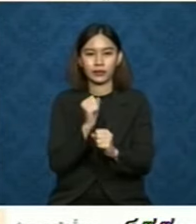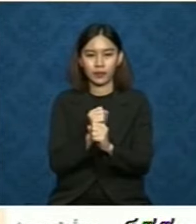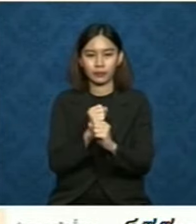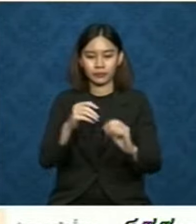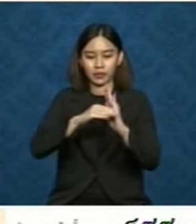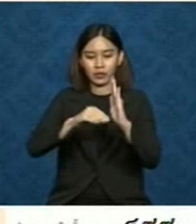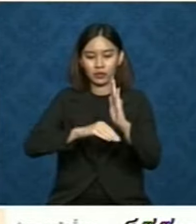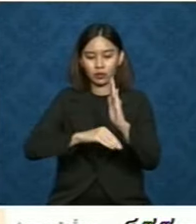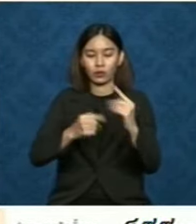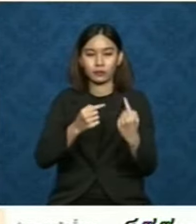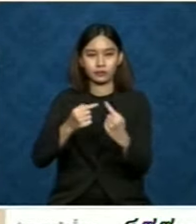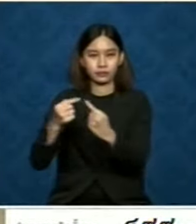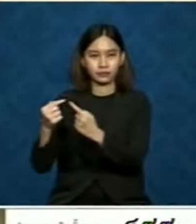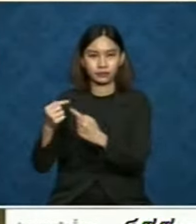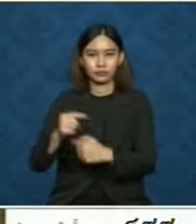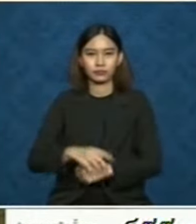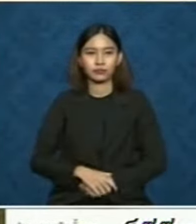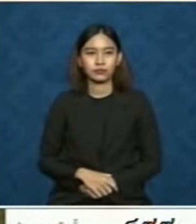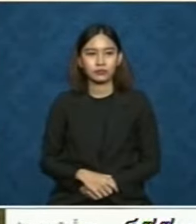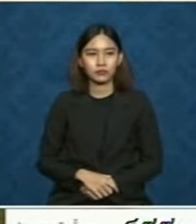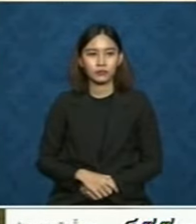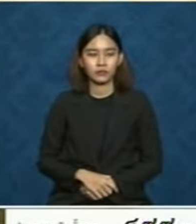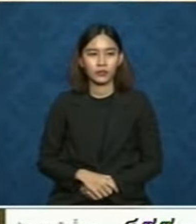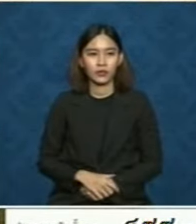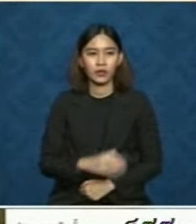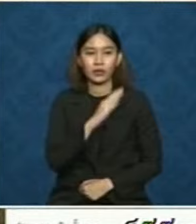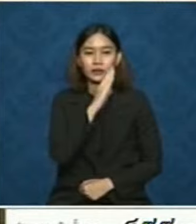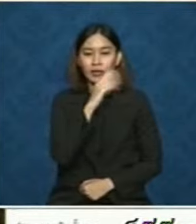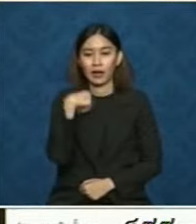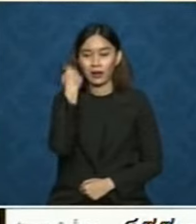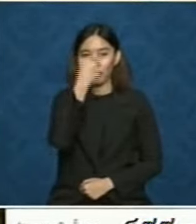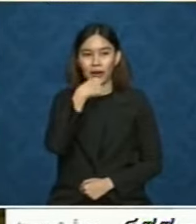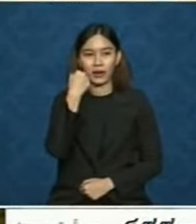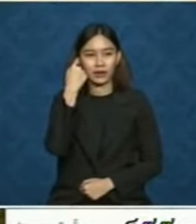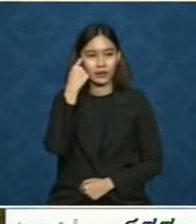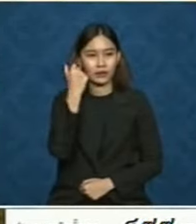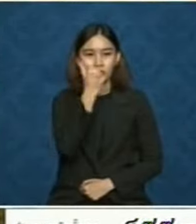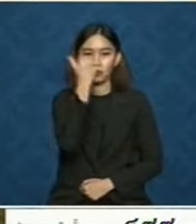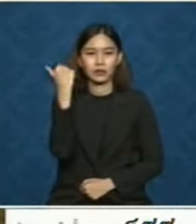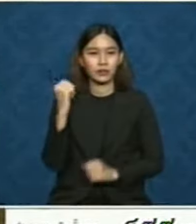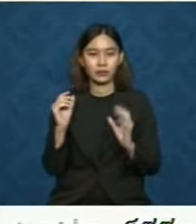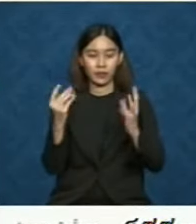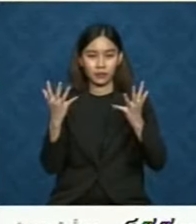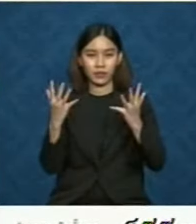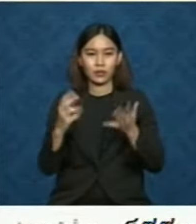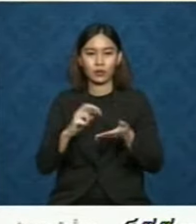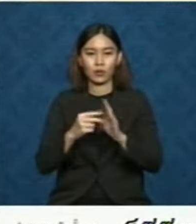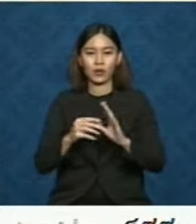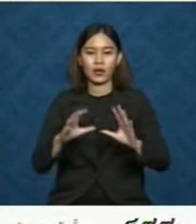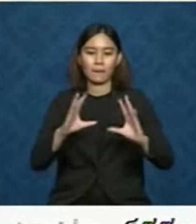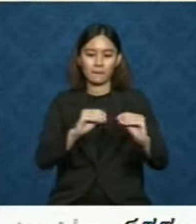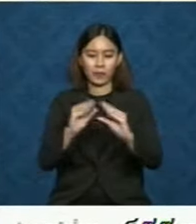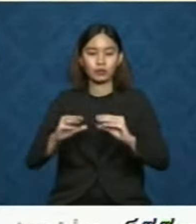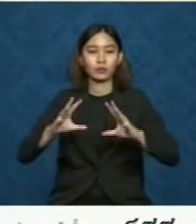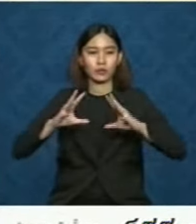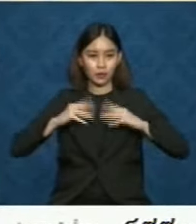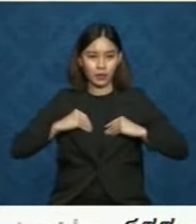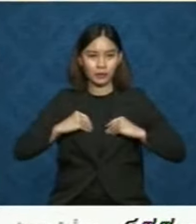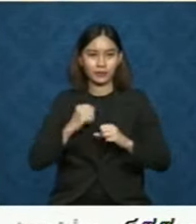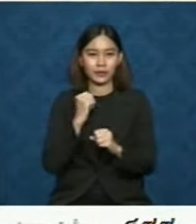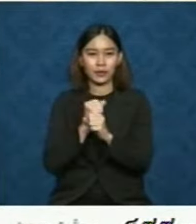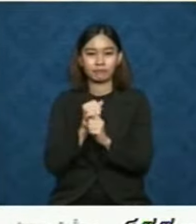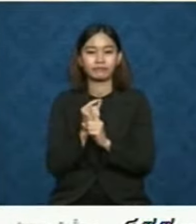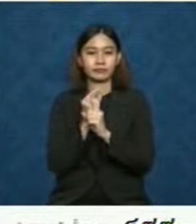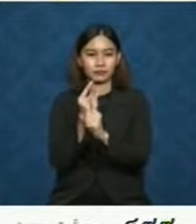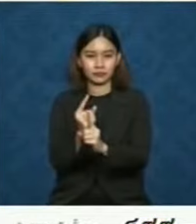ต่อไปนะครับเ่อถ้าไม่มีผู้ใดเห็นเป็นอย่างอื่นก็ถือว่าที่ประชุมเห็นชอบให้ดำเนินการ